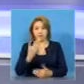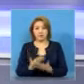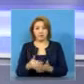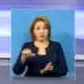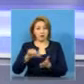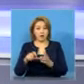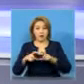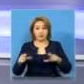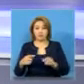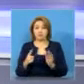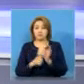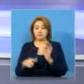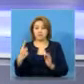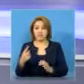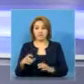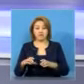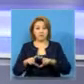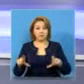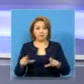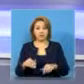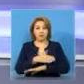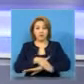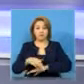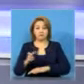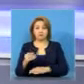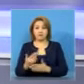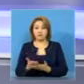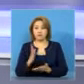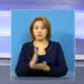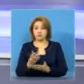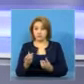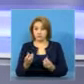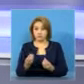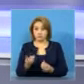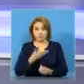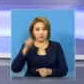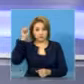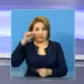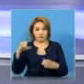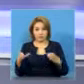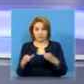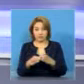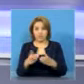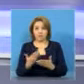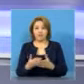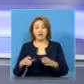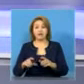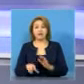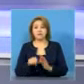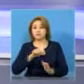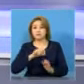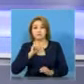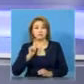А на участке в школе номер 71, расположенной по улице Жиембаева, находится еще одна наша съемочная группа. Данный участок с самого